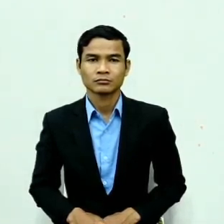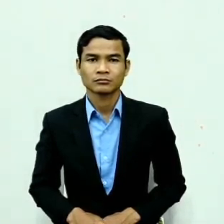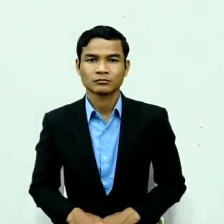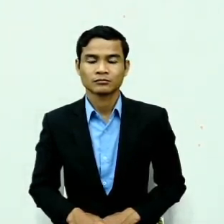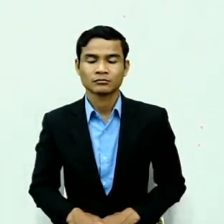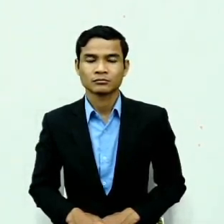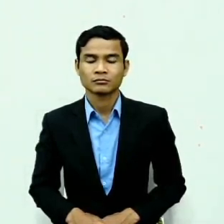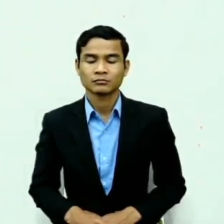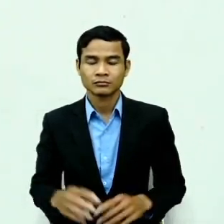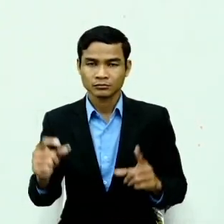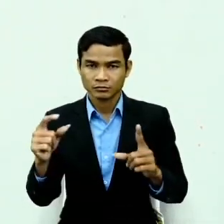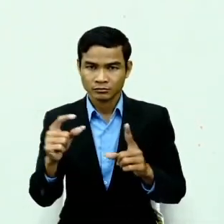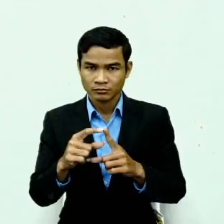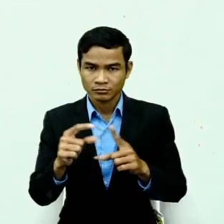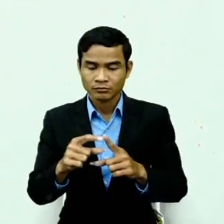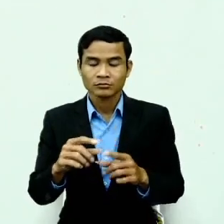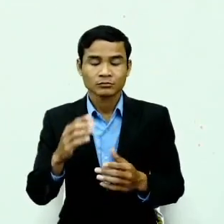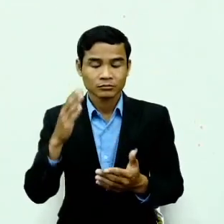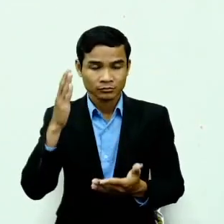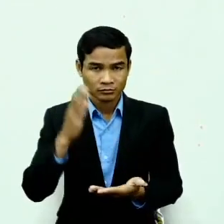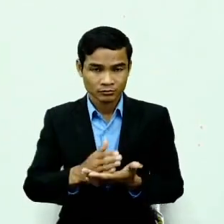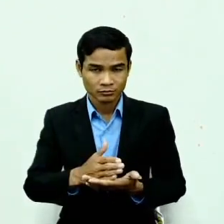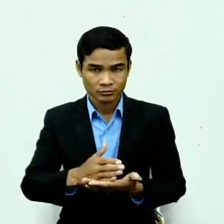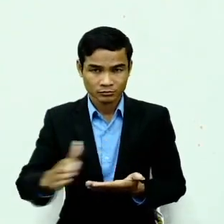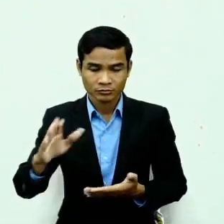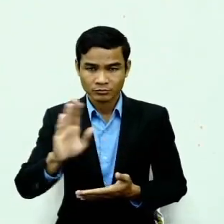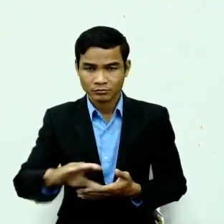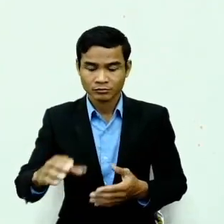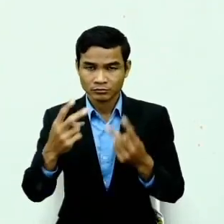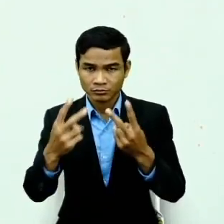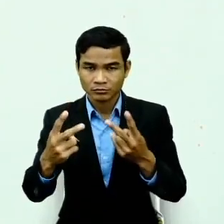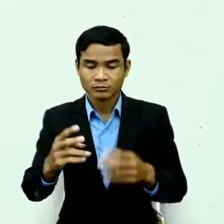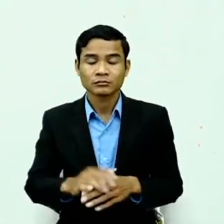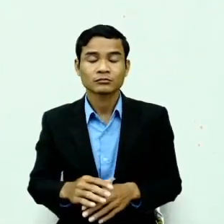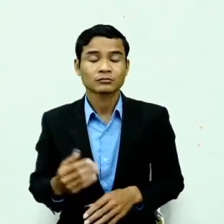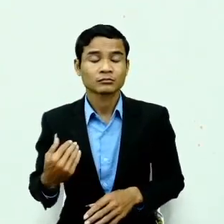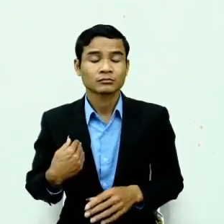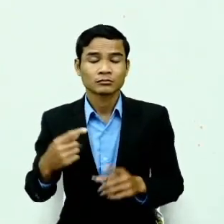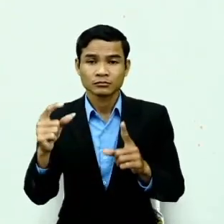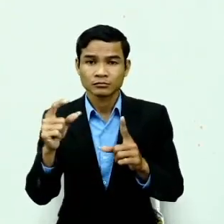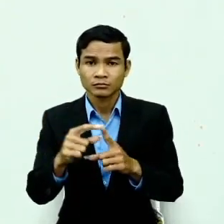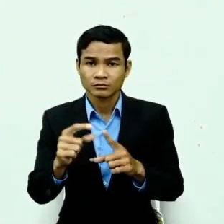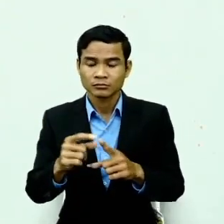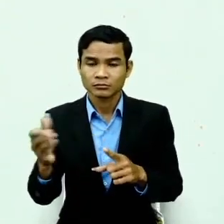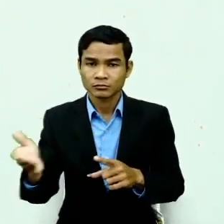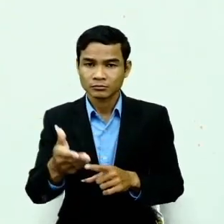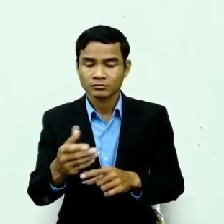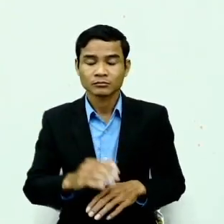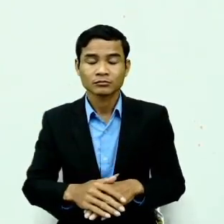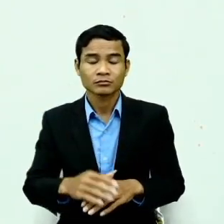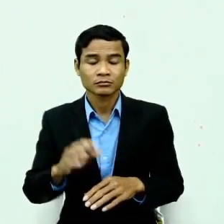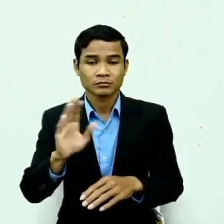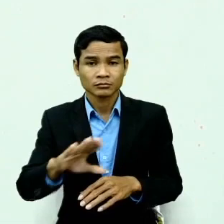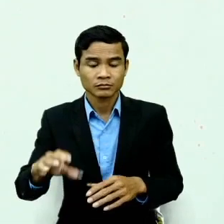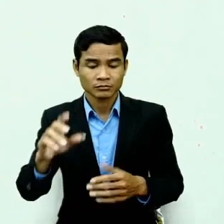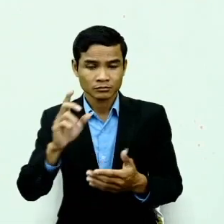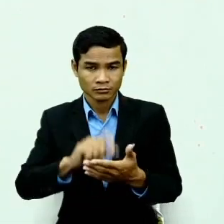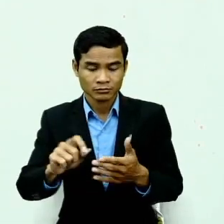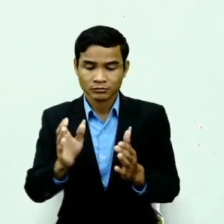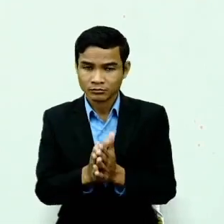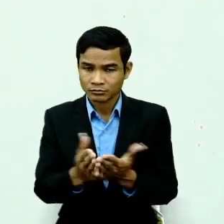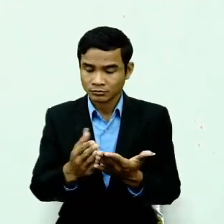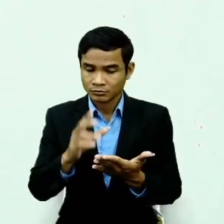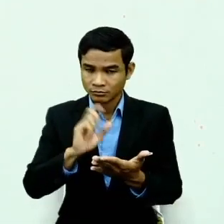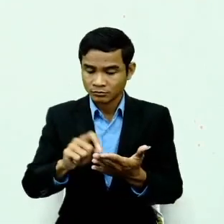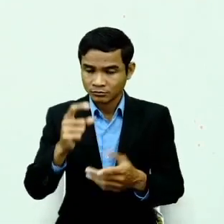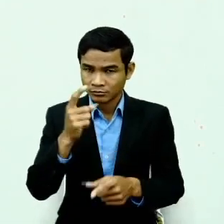chả ní cứ kì bịa cắm chạm chả là con tìm toàn bác con thả ta bịa cắm chạm để con sờ xe nở lưu xịp hớt ban